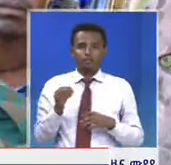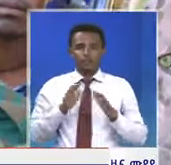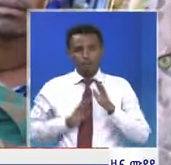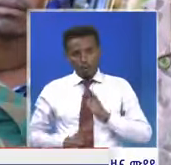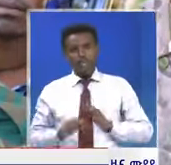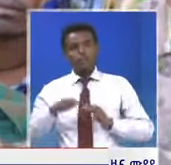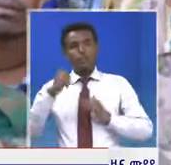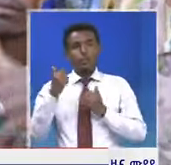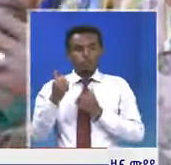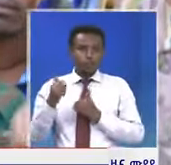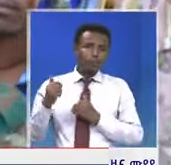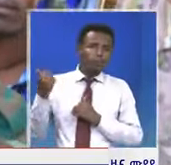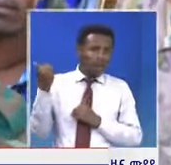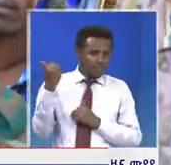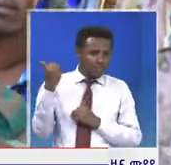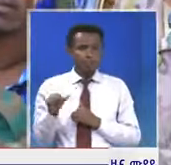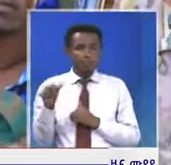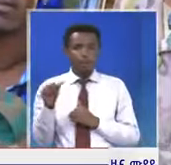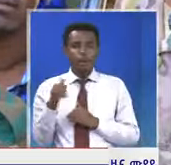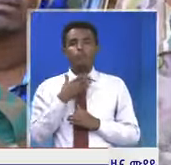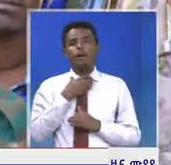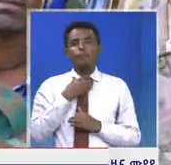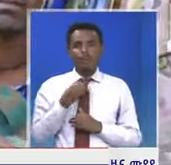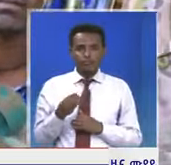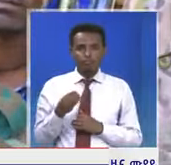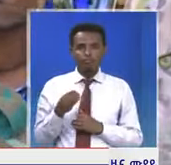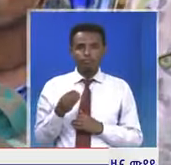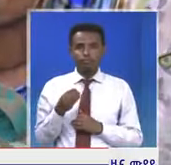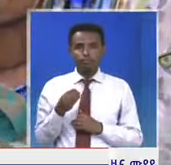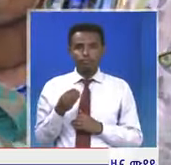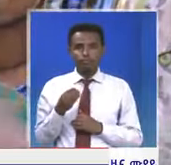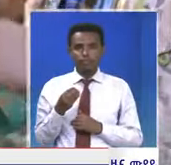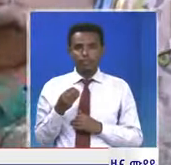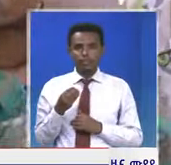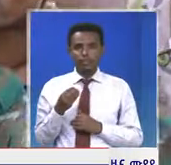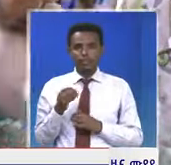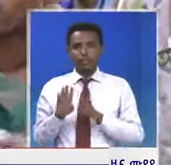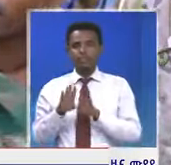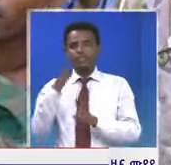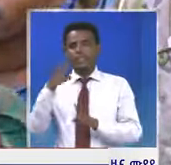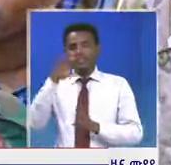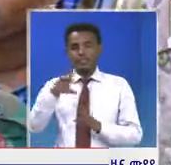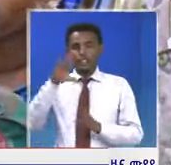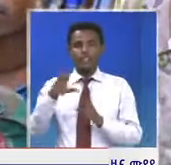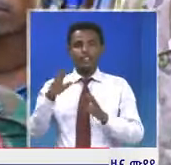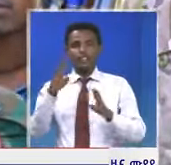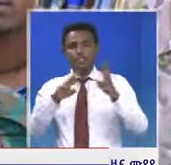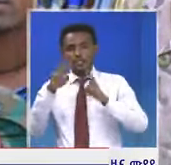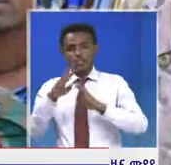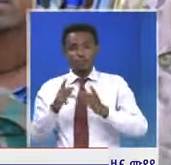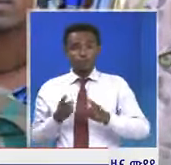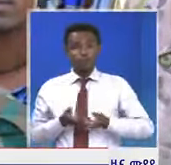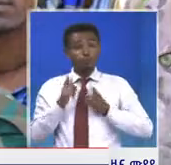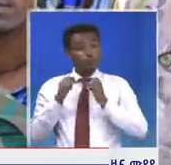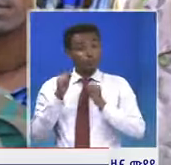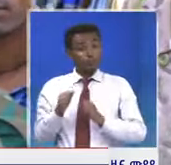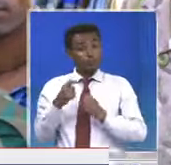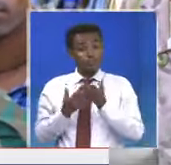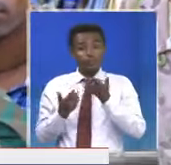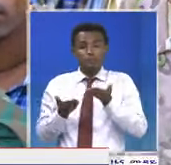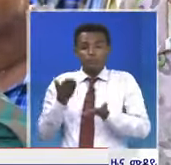ሌሎች ሀገርም ይሁን ማንኛውም በአማራ እንትን ላይ ከፍተኛ ችግርም ሊፈጥር ስለሚችል ቢያንስ